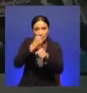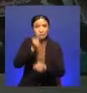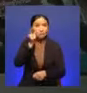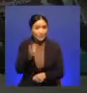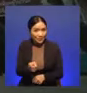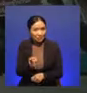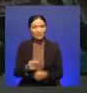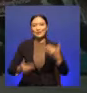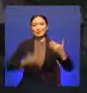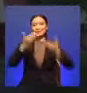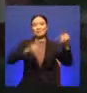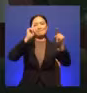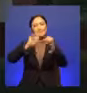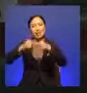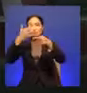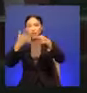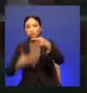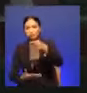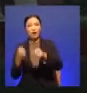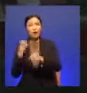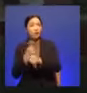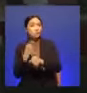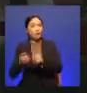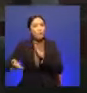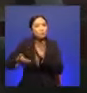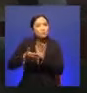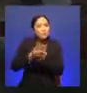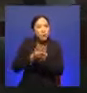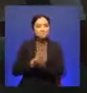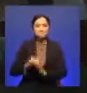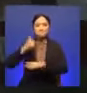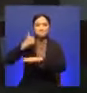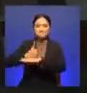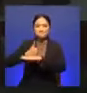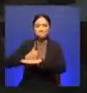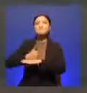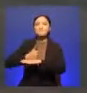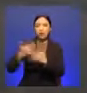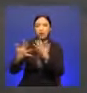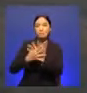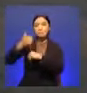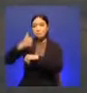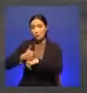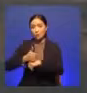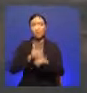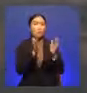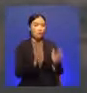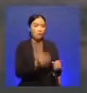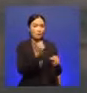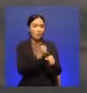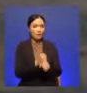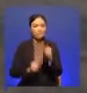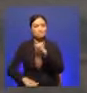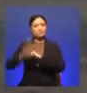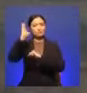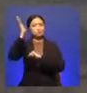ำเนินงานผ่านกิจกรรมต่างๆโดยอาศัยการทำงานร่วมกันของผู้บริหารเรือนจำเจ้าหน้าที่วิทย